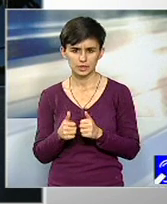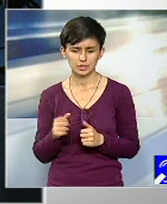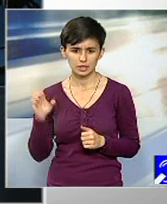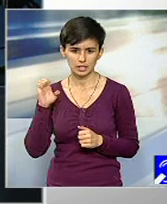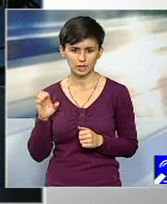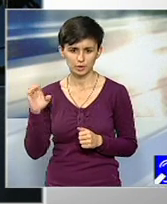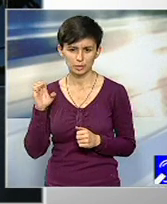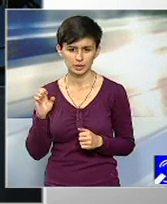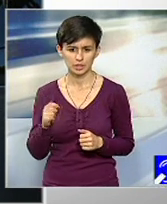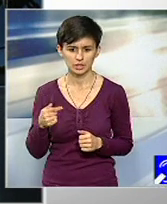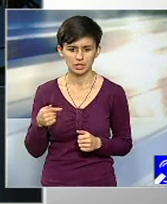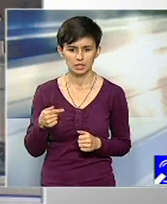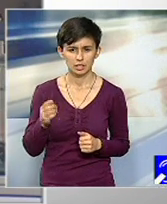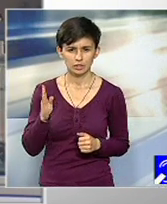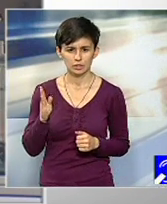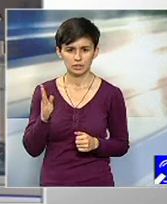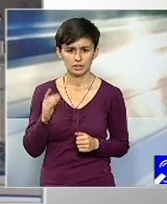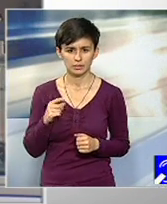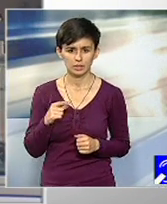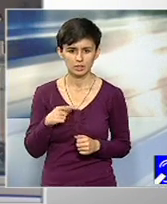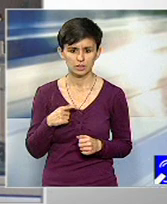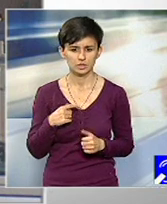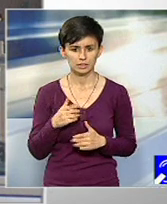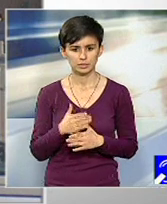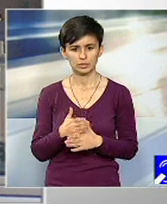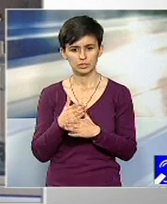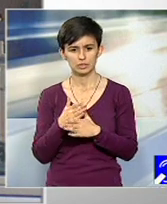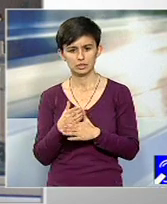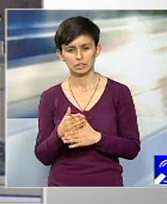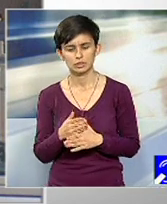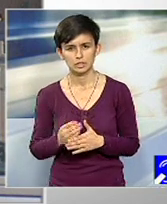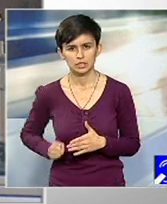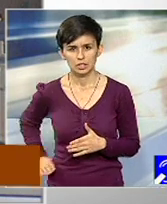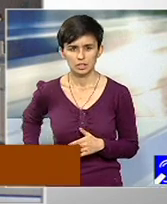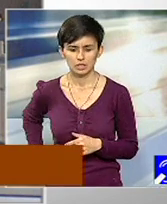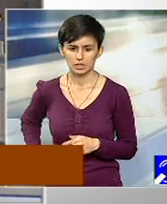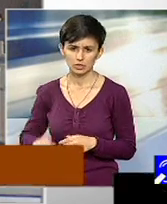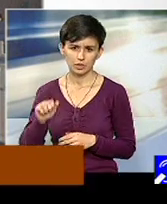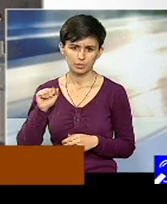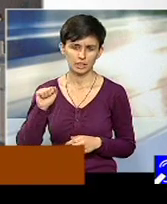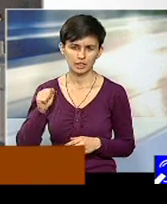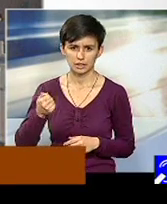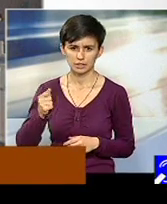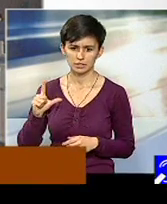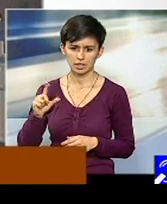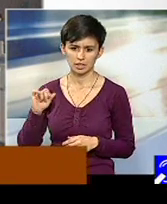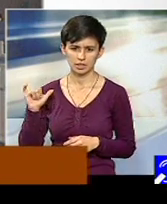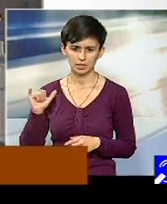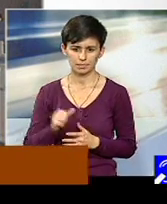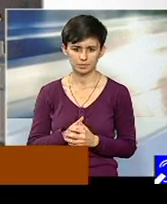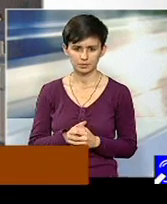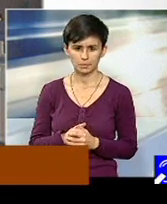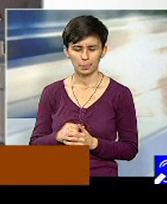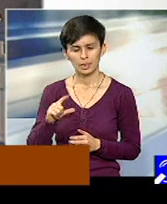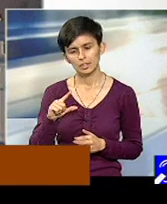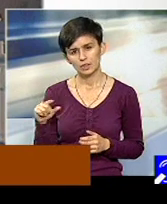și cele ale naționale, suntem susținuți de doamna Sali și în campionat. Și pentru celelalte competiții de